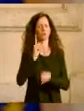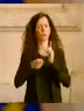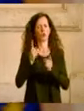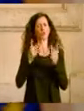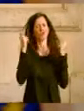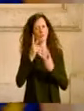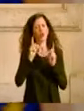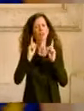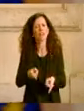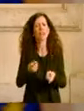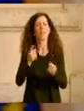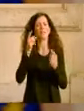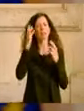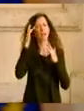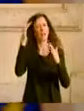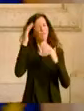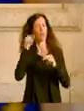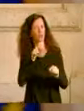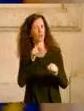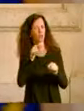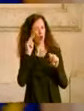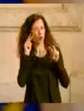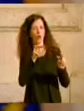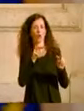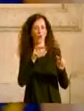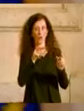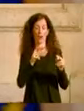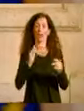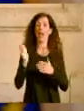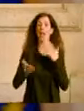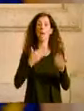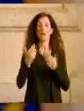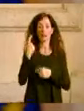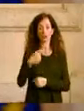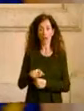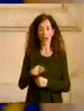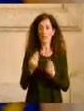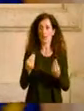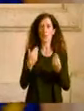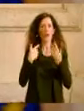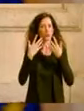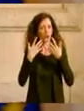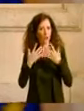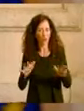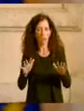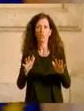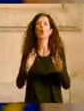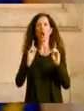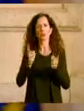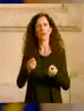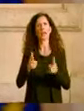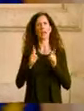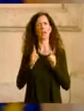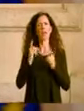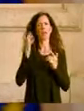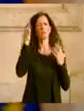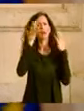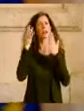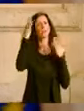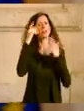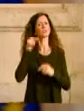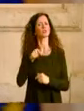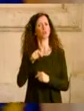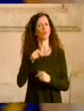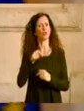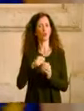questa emergenza, quando completeremo, usciremo dall'emergenza, dovremo fare una riflessione. Perché è chiaro